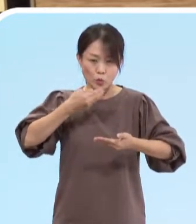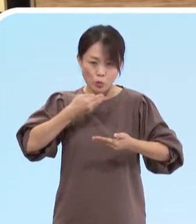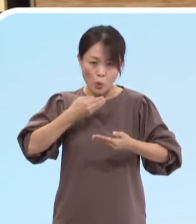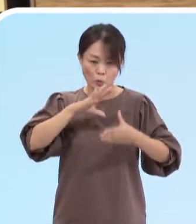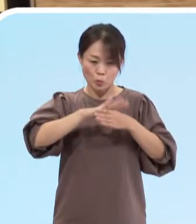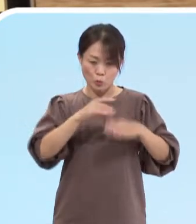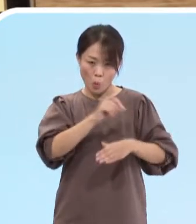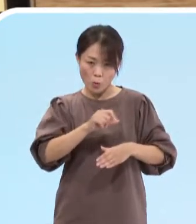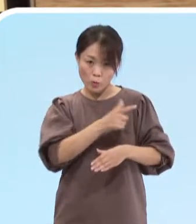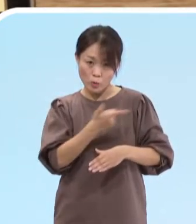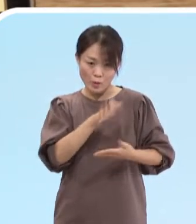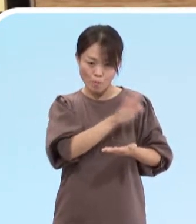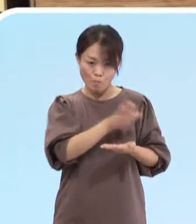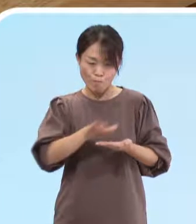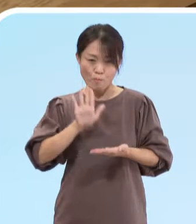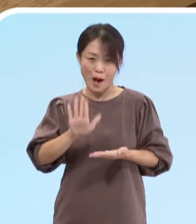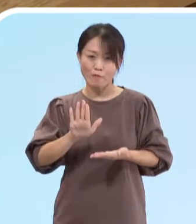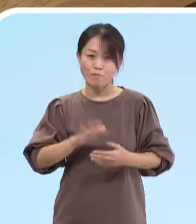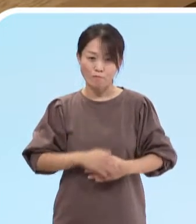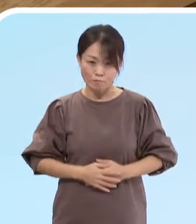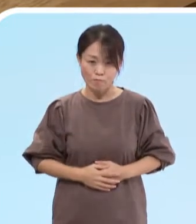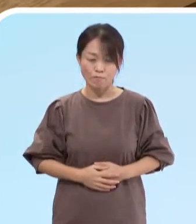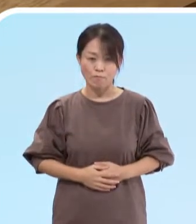食と文房具を展示しております。